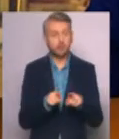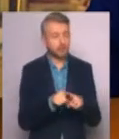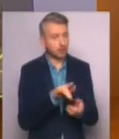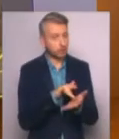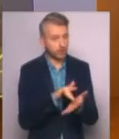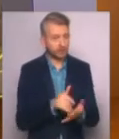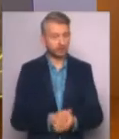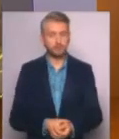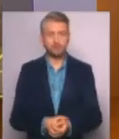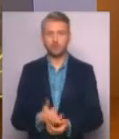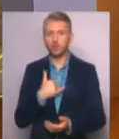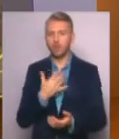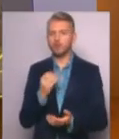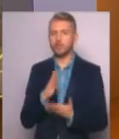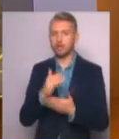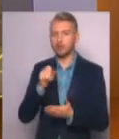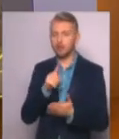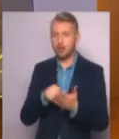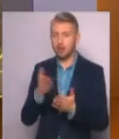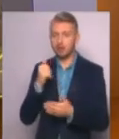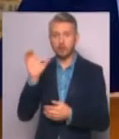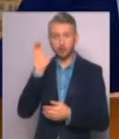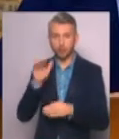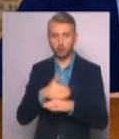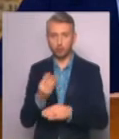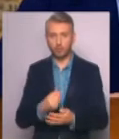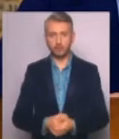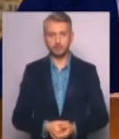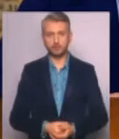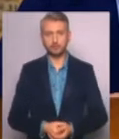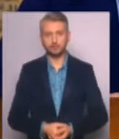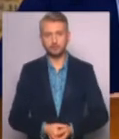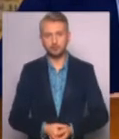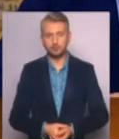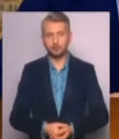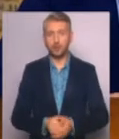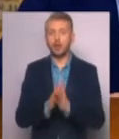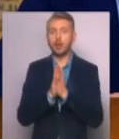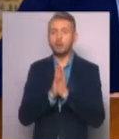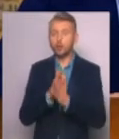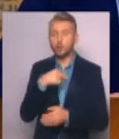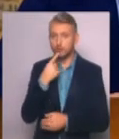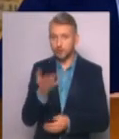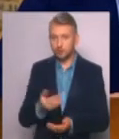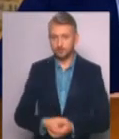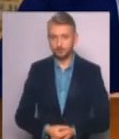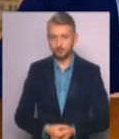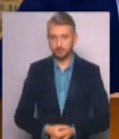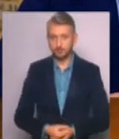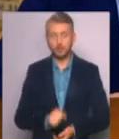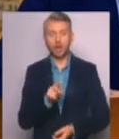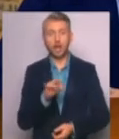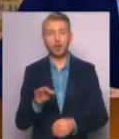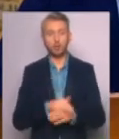Так. У нас є ще запитання, давайте послухаємо. Добрий день. Прошу, будь ласка, говоріть. Алло,